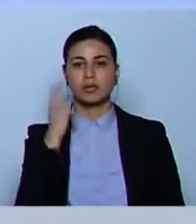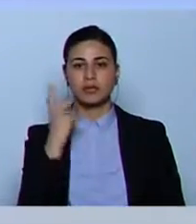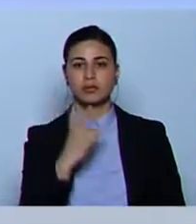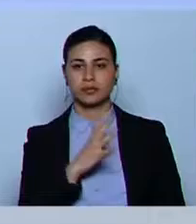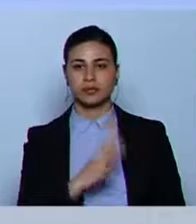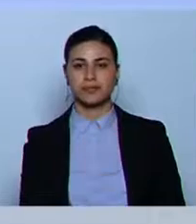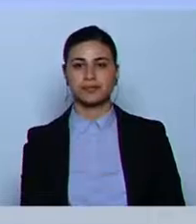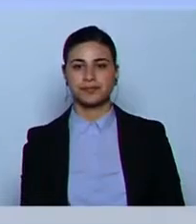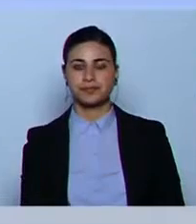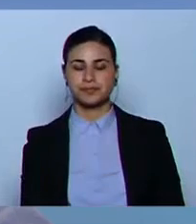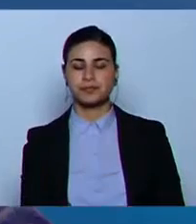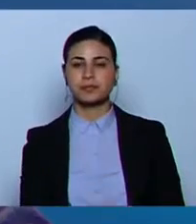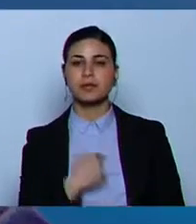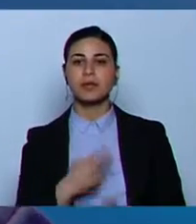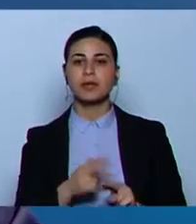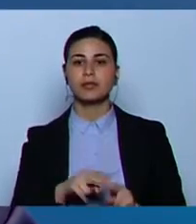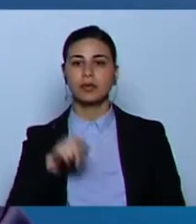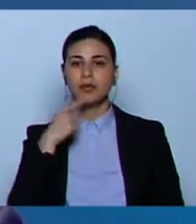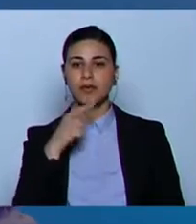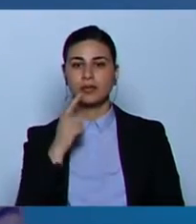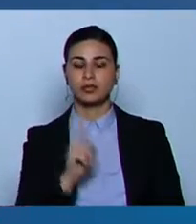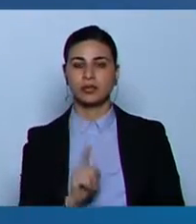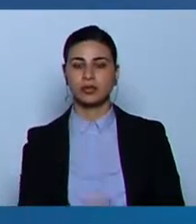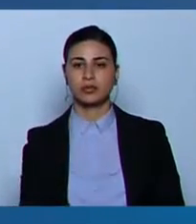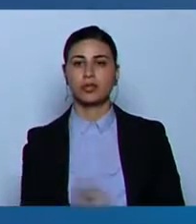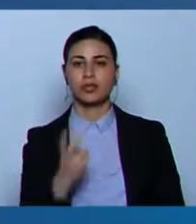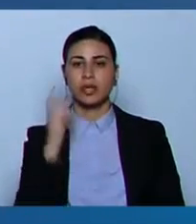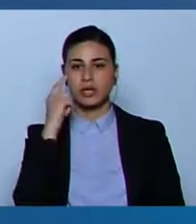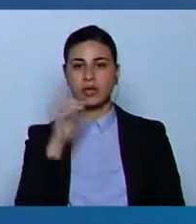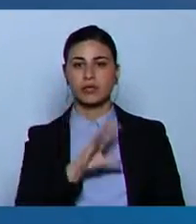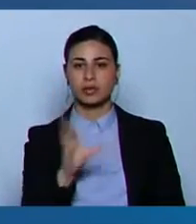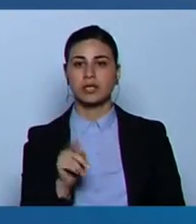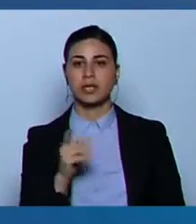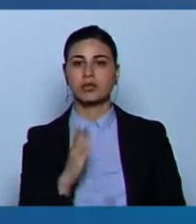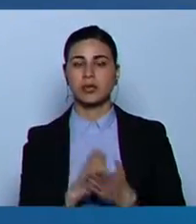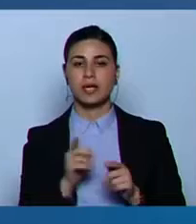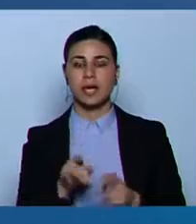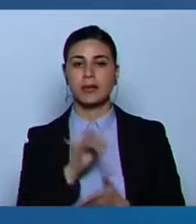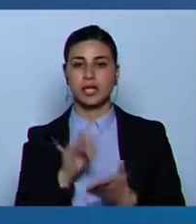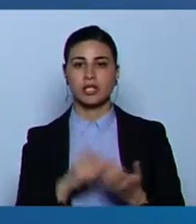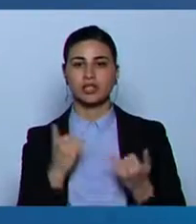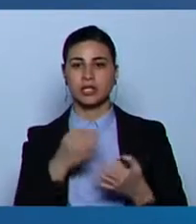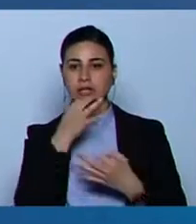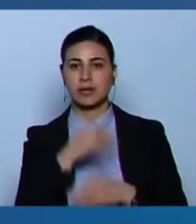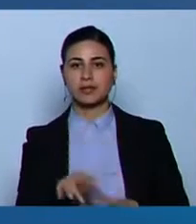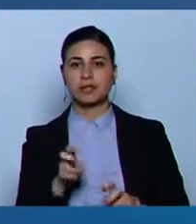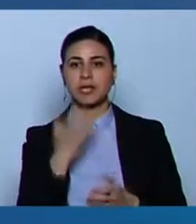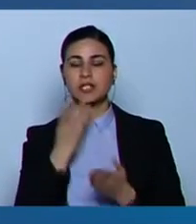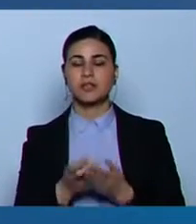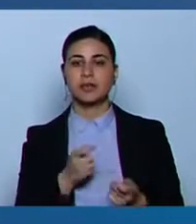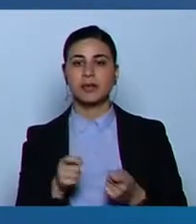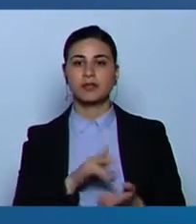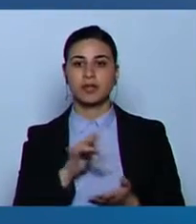მაყურებელმა გაიგოს. მე იმიტომ ლაბარაკობთ, ყველა შეგეხებათ ეს და უნდა დაფიქრდეთ. რატომ არის რომ ამ ქალაქში დღეს ნებისმიერ თვითმართველ